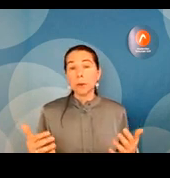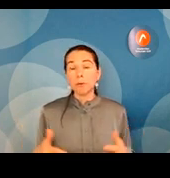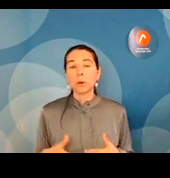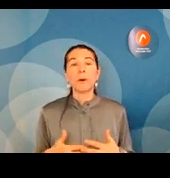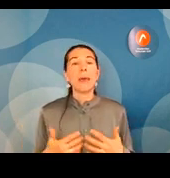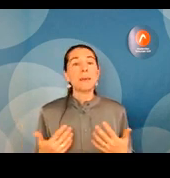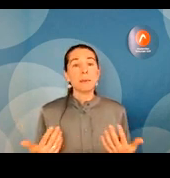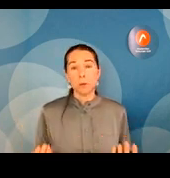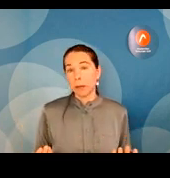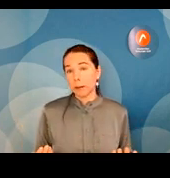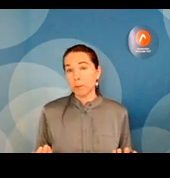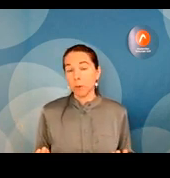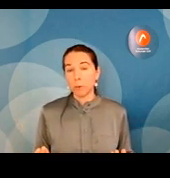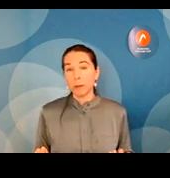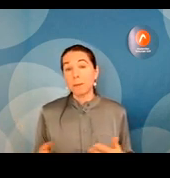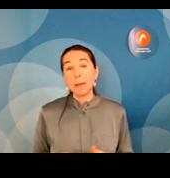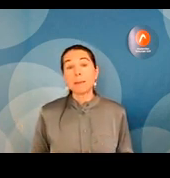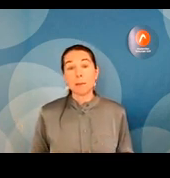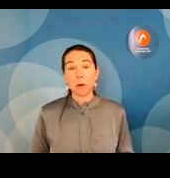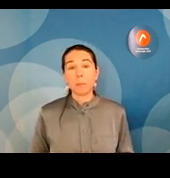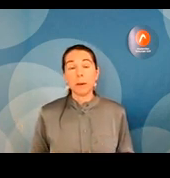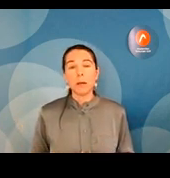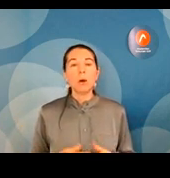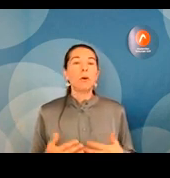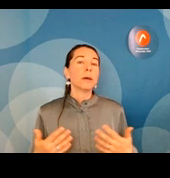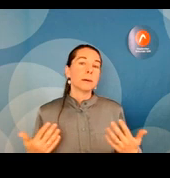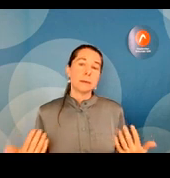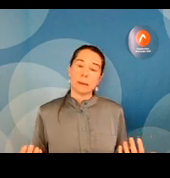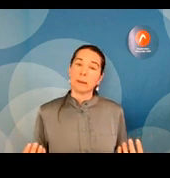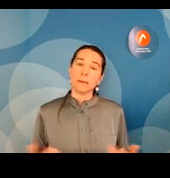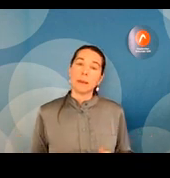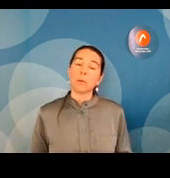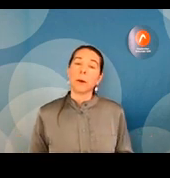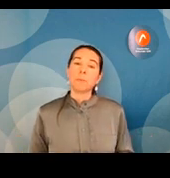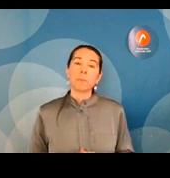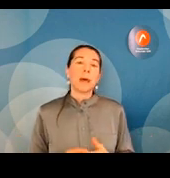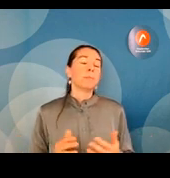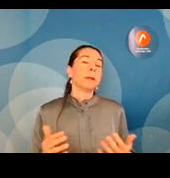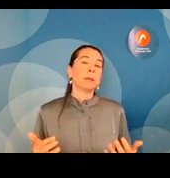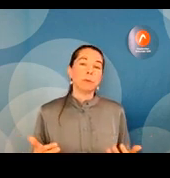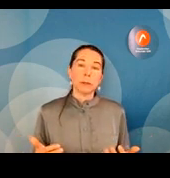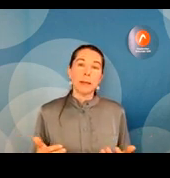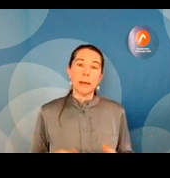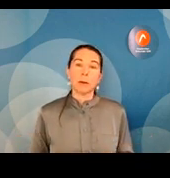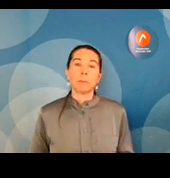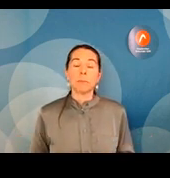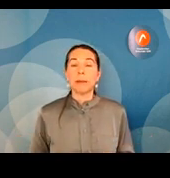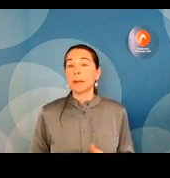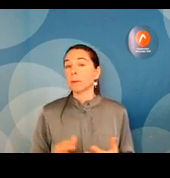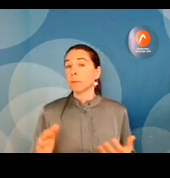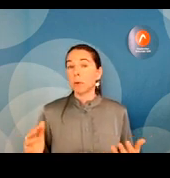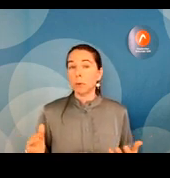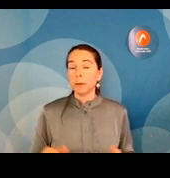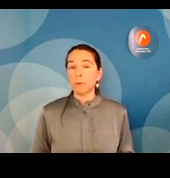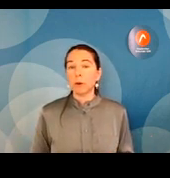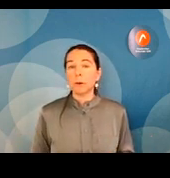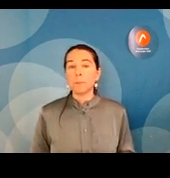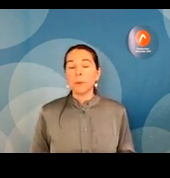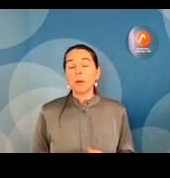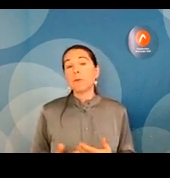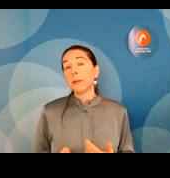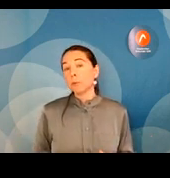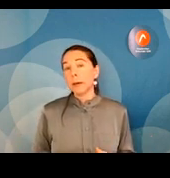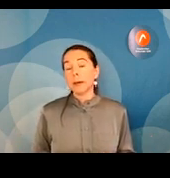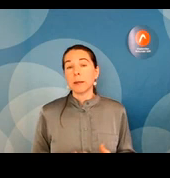hamnar utanför och exkluderas från våra gemenskaper. Och kanske känner sig då att man inte får vara en del och att man blir liksom